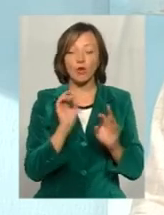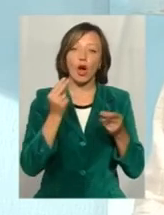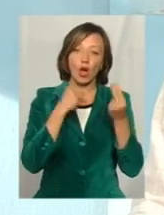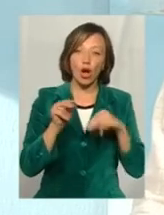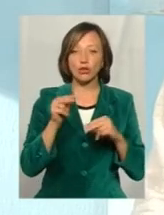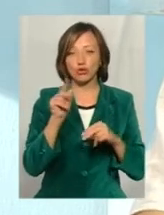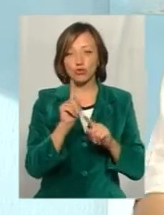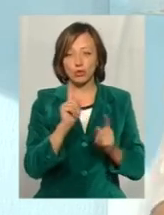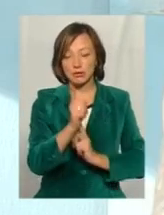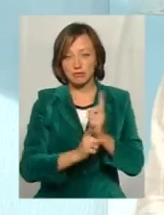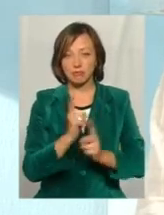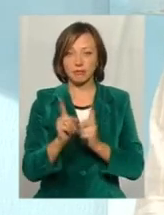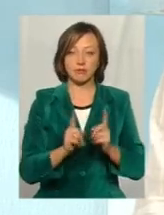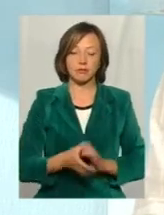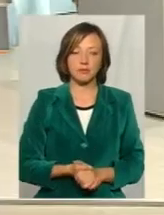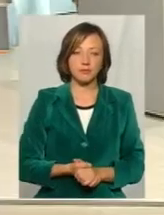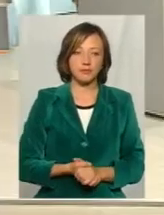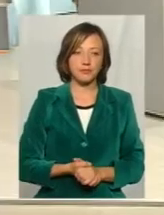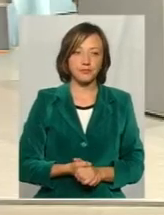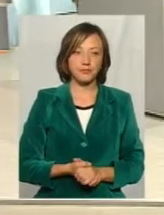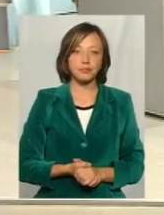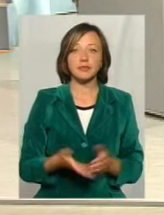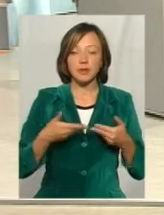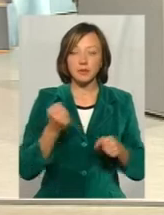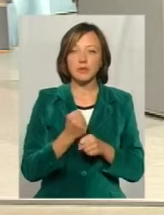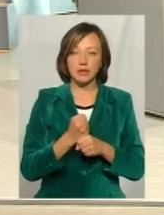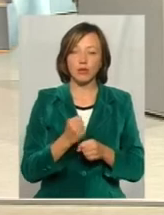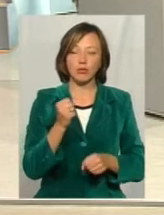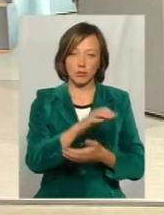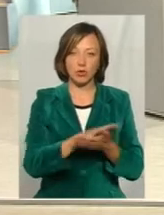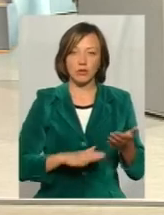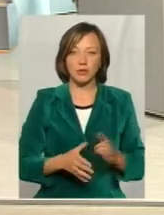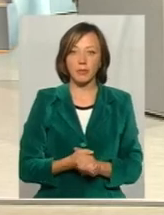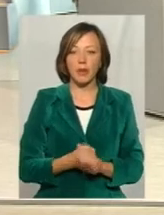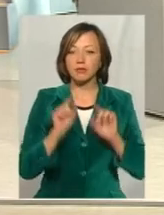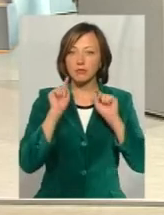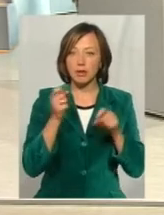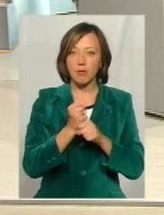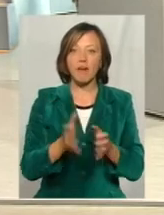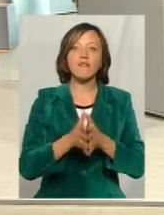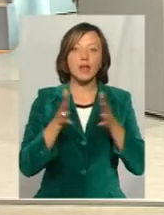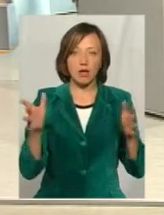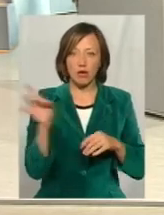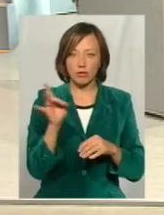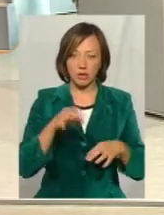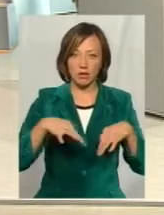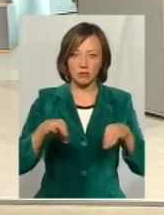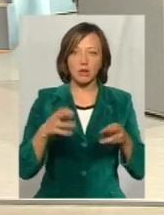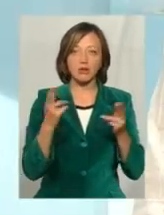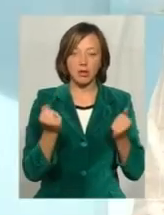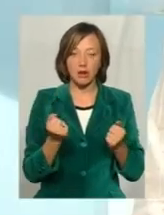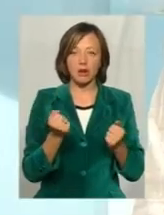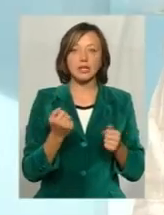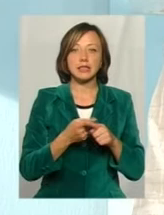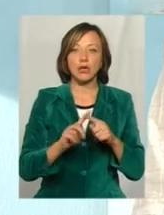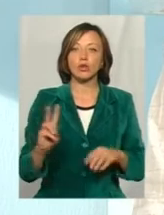краще що змінити. І ми цю роботу продовжуємо. Але ставка робиться на великогабаритний транспорт. Передусім, так я розумію. Передусім так,